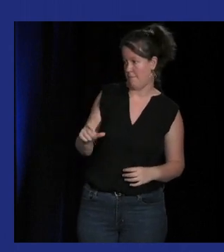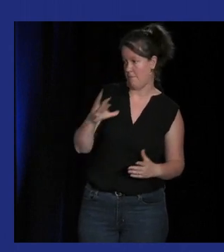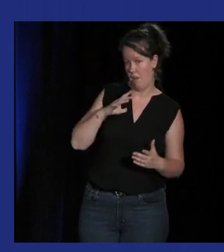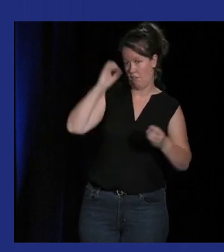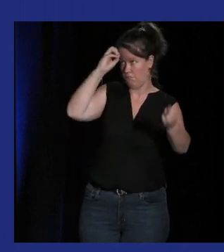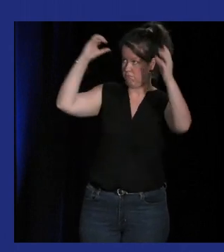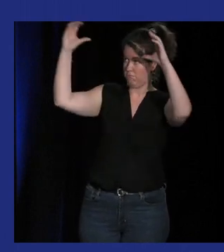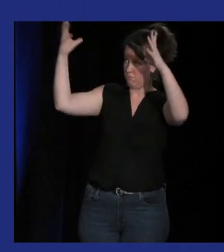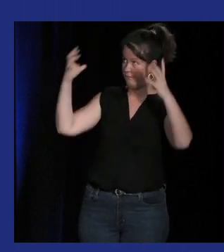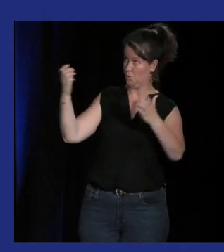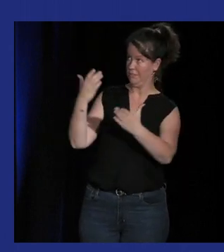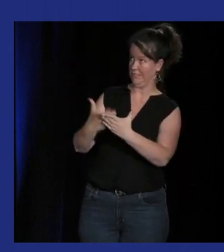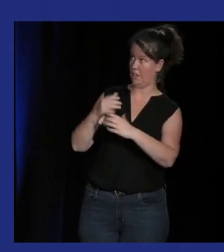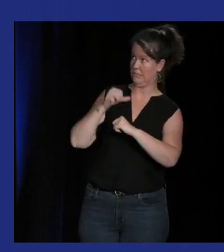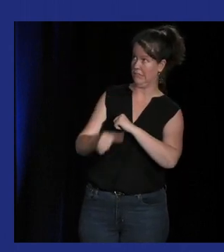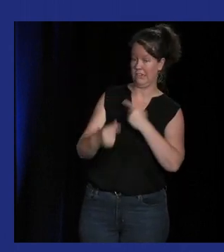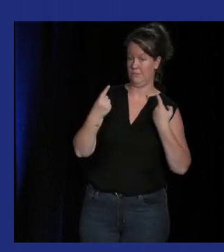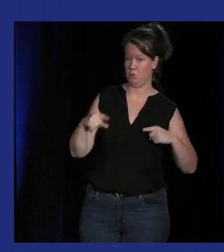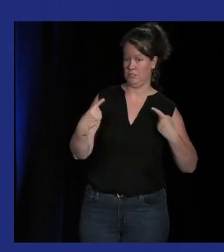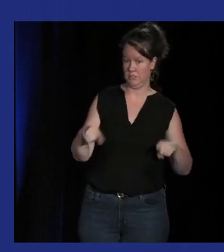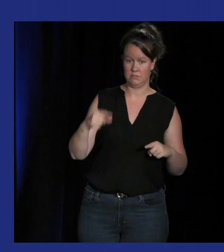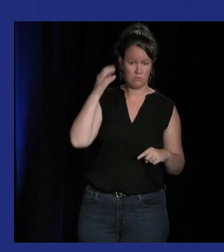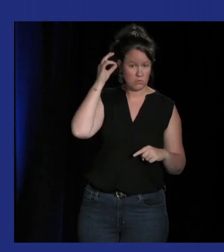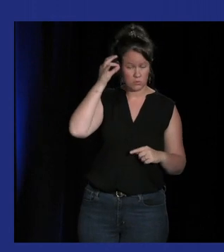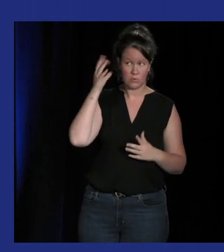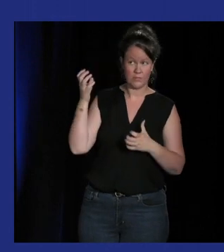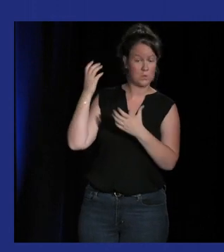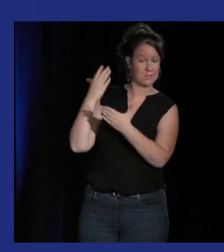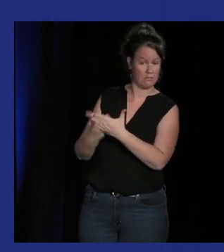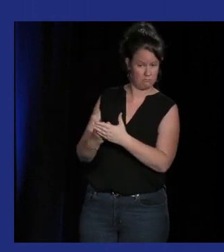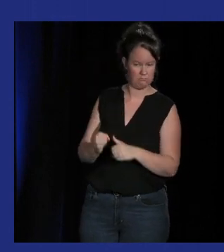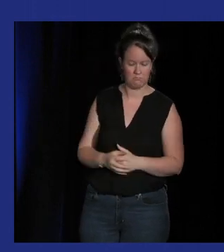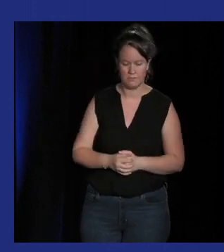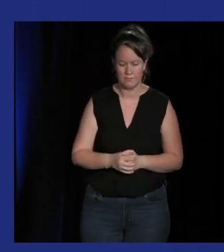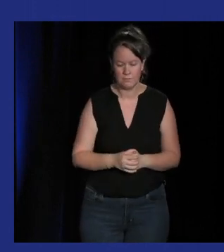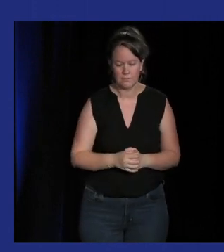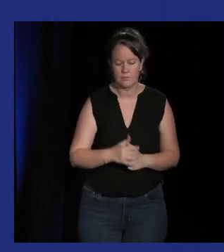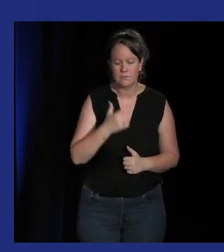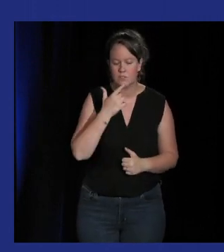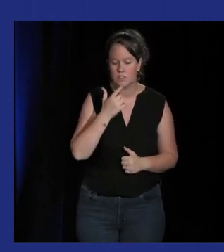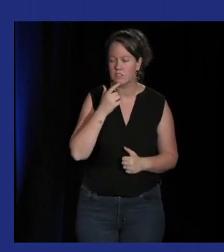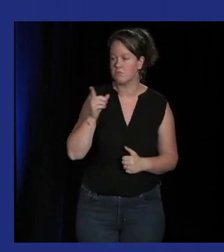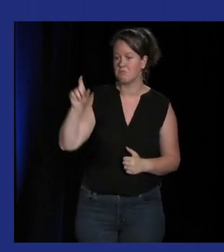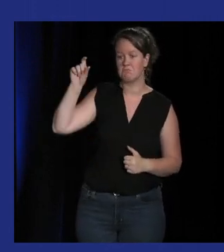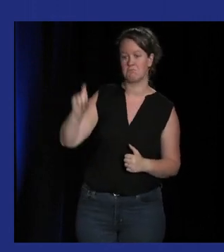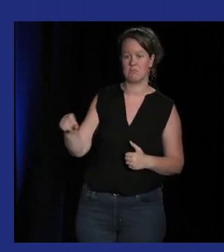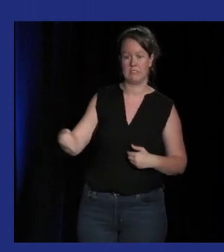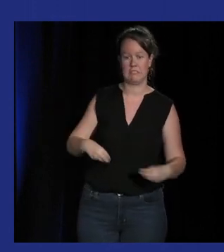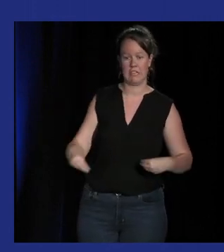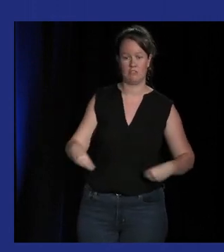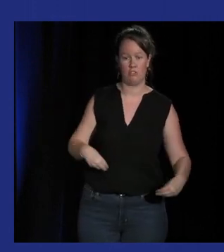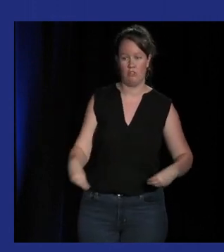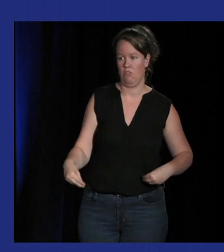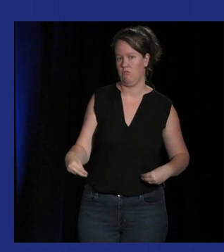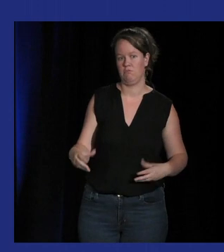c'est pas forcément le directeur audio a vraiment c'est son domaine donc il peut faire un peu ce qu'il veut il a pas forcément il doit il a des